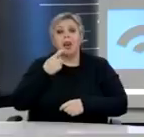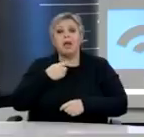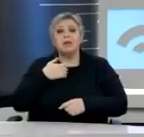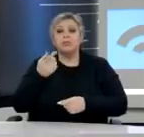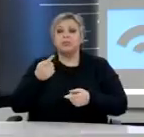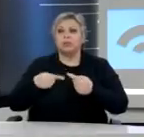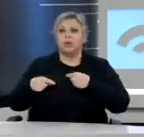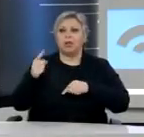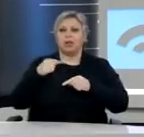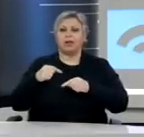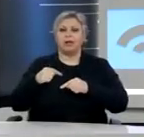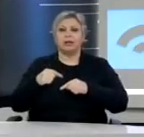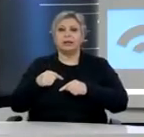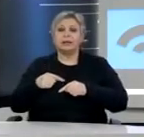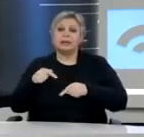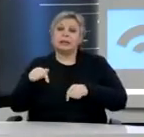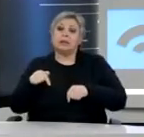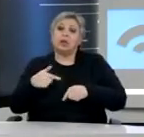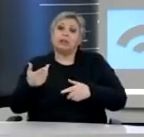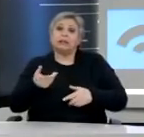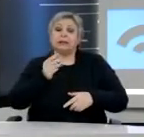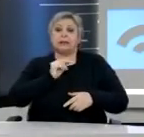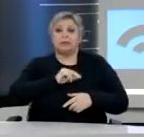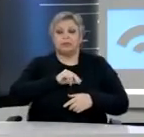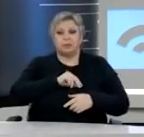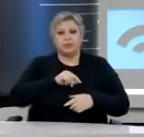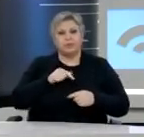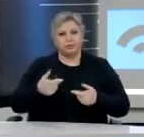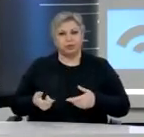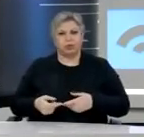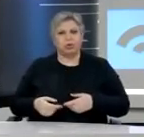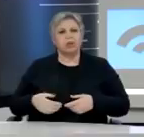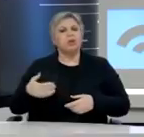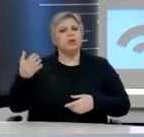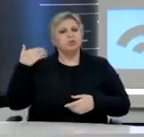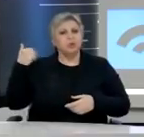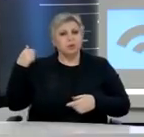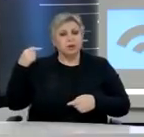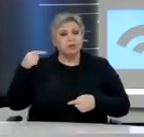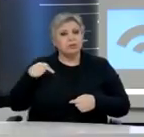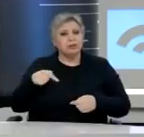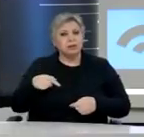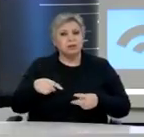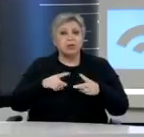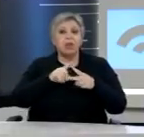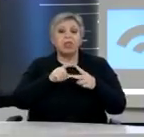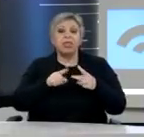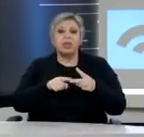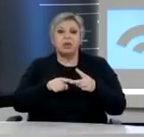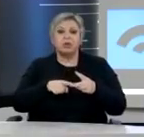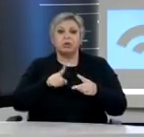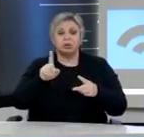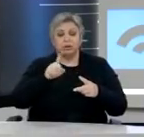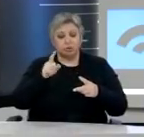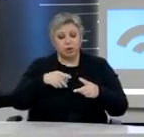βολεύει. Και λένε στον ίδιο άνθρωπο που και τότε είχε δύο επιλογές μπροστά του. Ή να ζητήσει ψήφο εμπιστοσύνης ή να